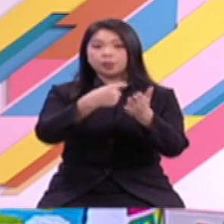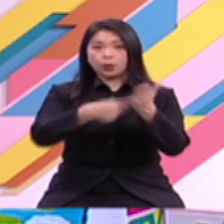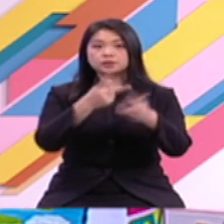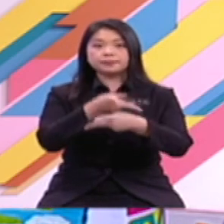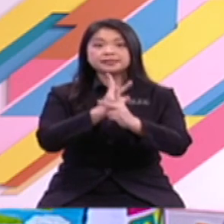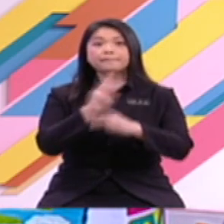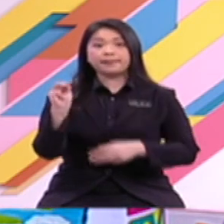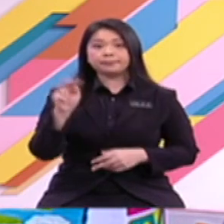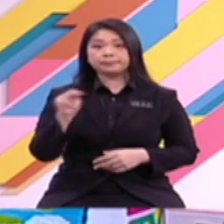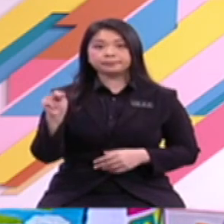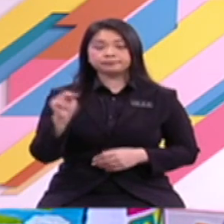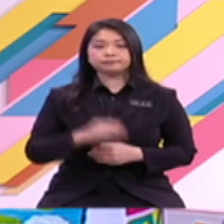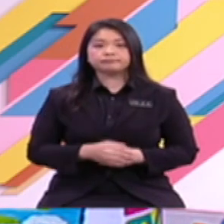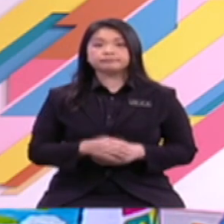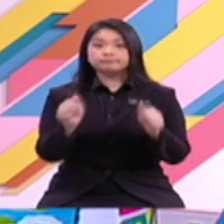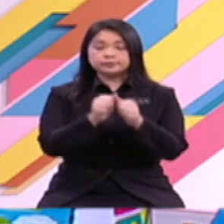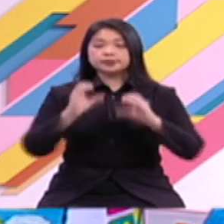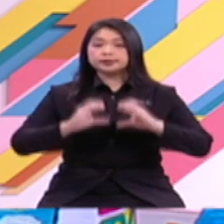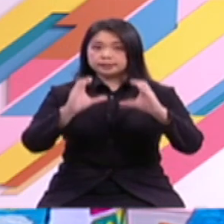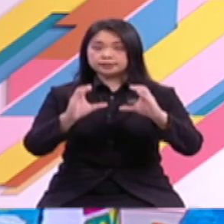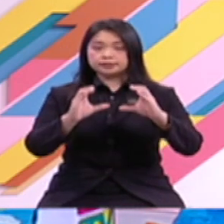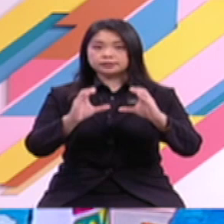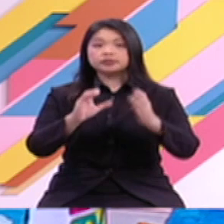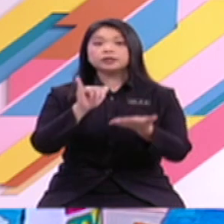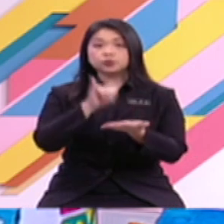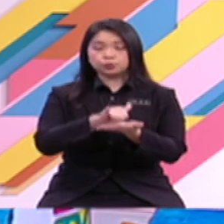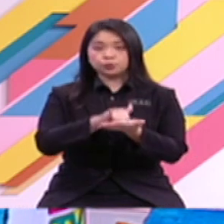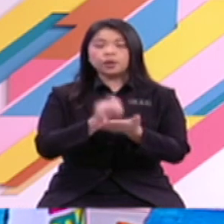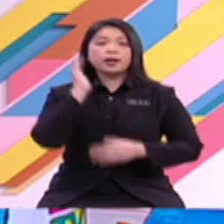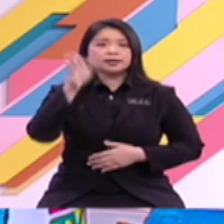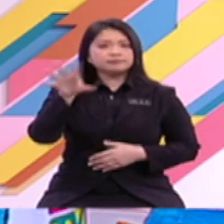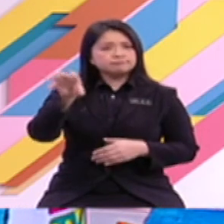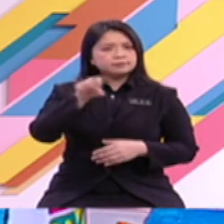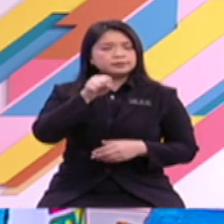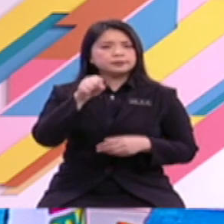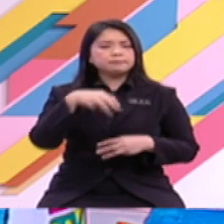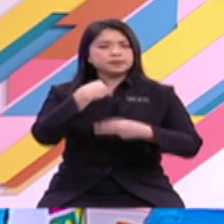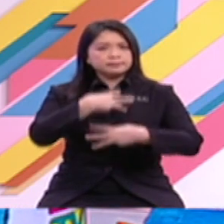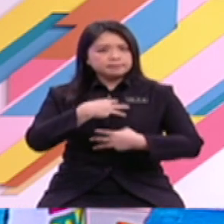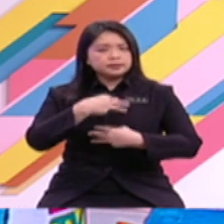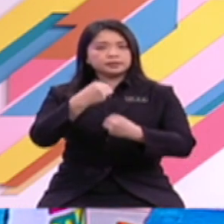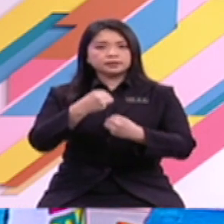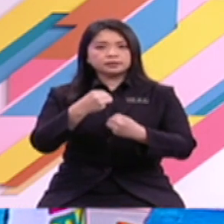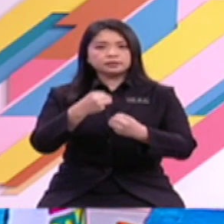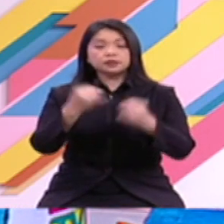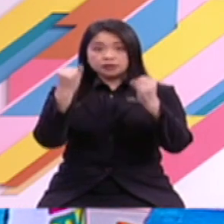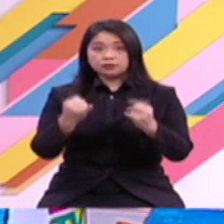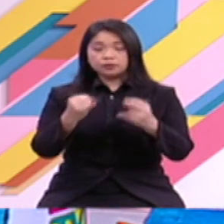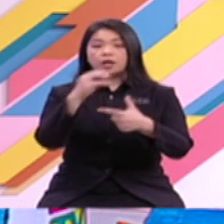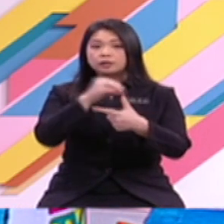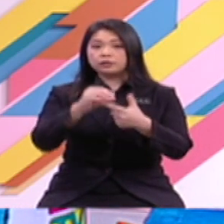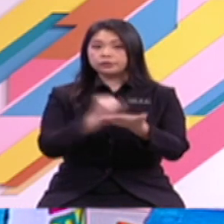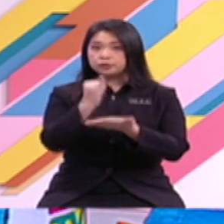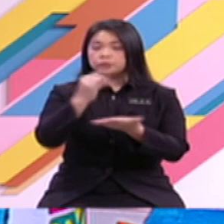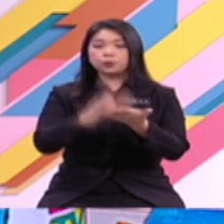menurunkan cost pinjaman suit ini cara ini sebenarnya dia akan menarik minat Hai oleh individu dan juga isi keuangan